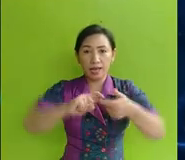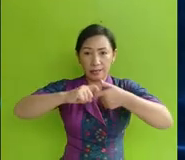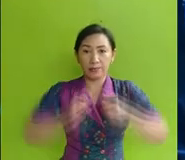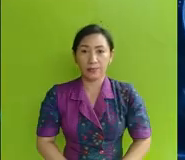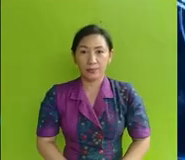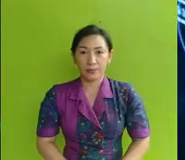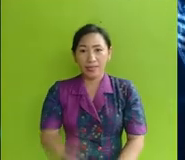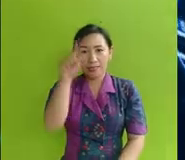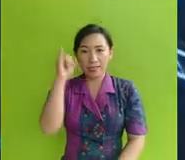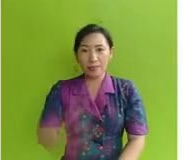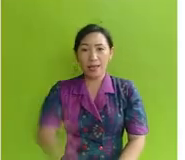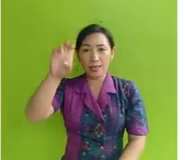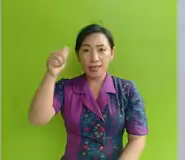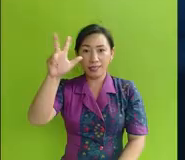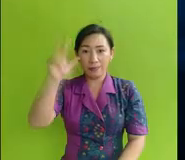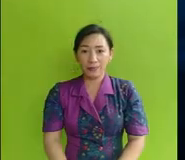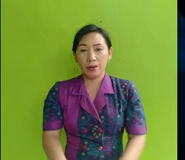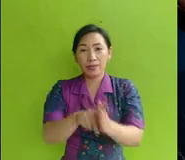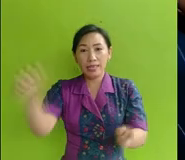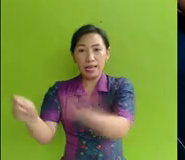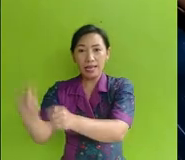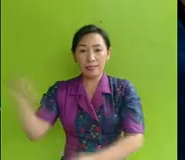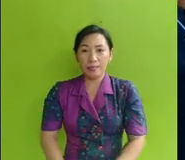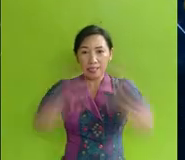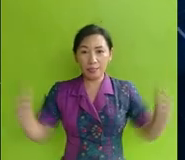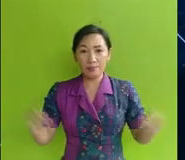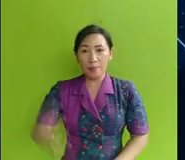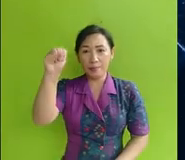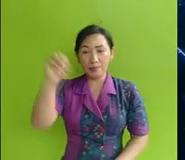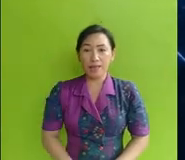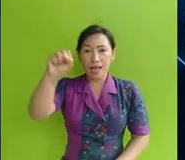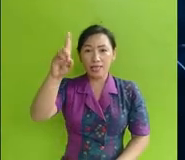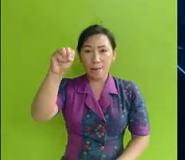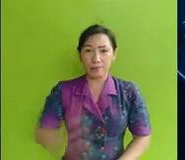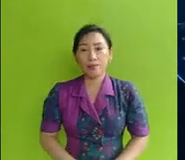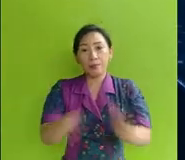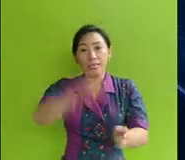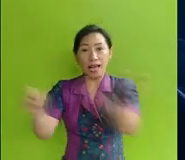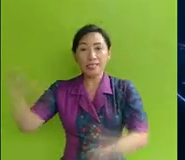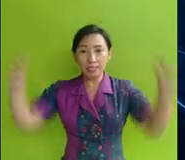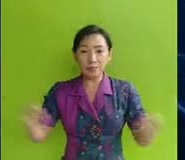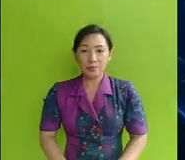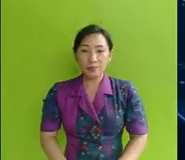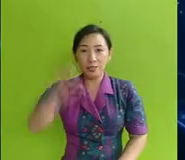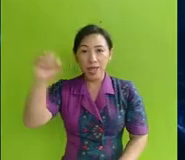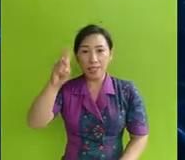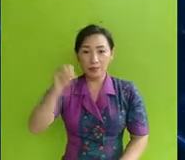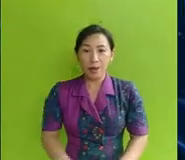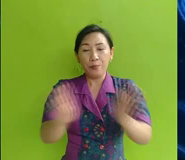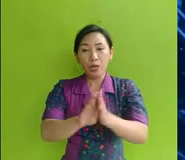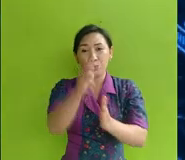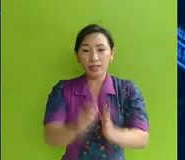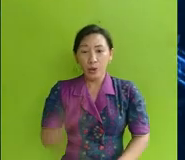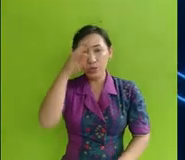instansi terkait. Area 3, penataan sistem manajemen sumber daya manusia, bertujuan